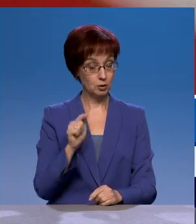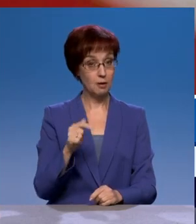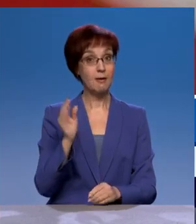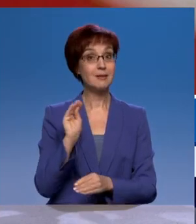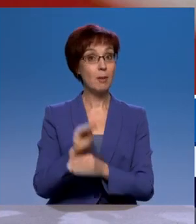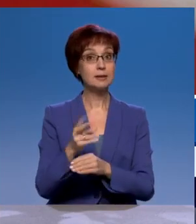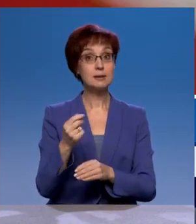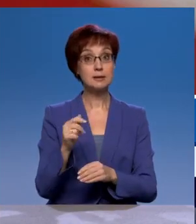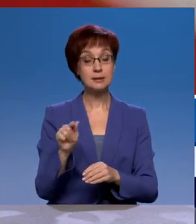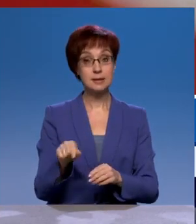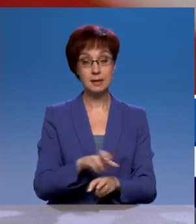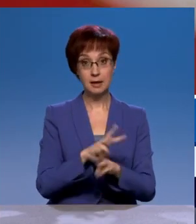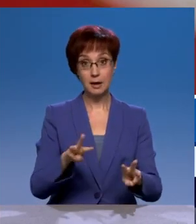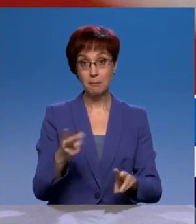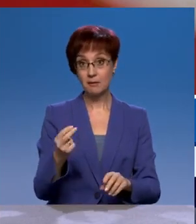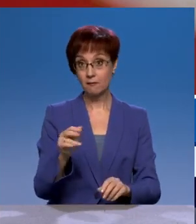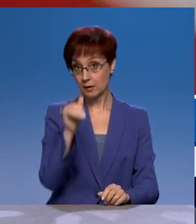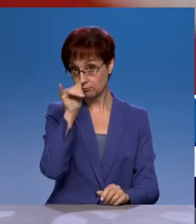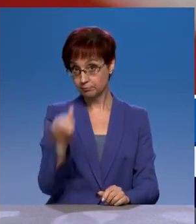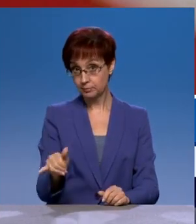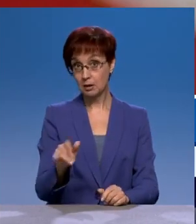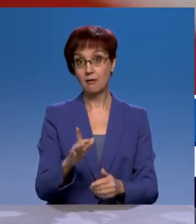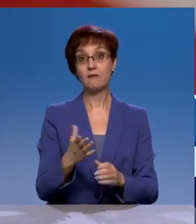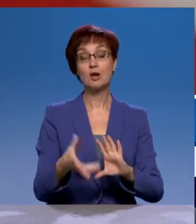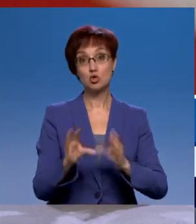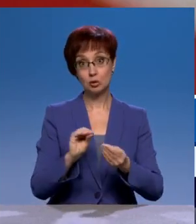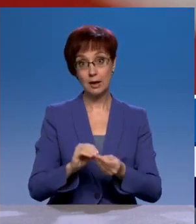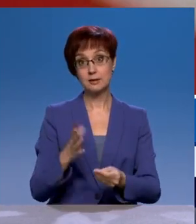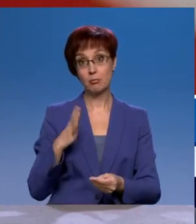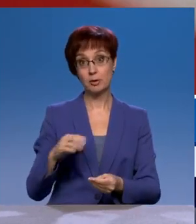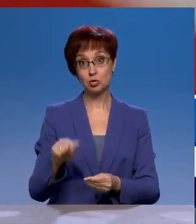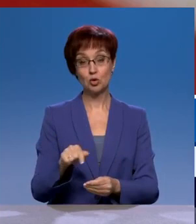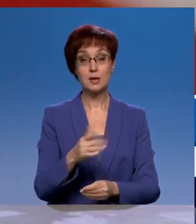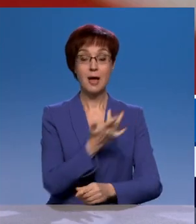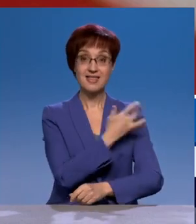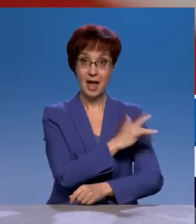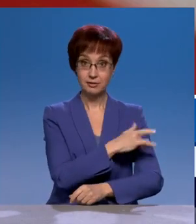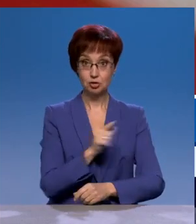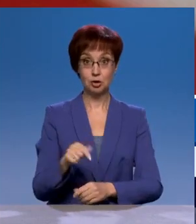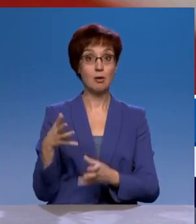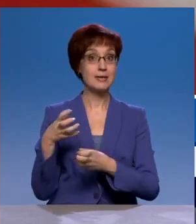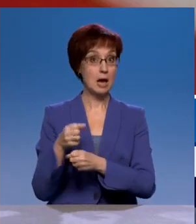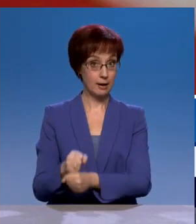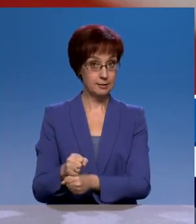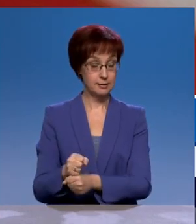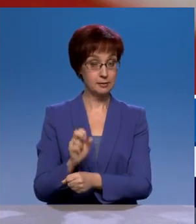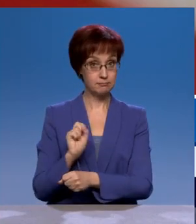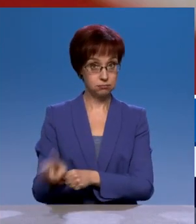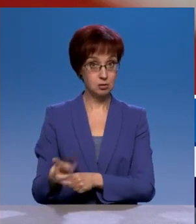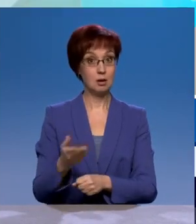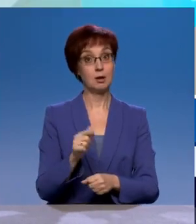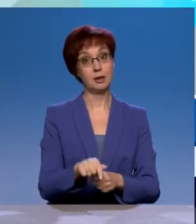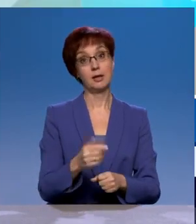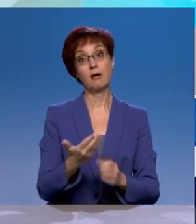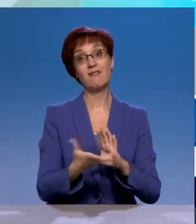сократить нянечек. И они вообще нищенскую зарплату. Часть из них вообще ушло из больниц. И в результате на медсестер легла еще нагрузка. Не